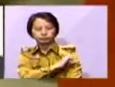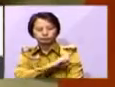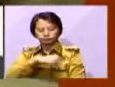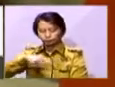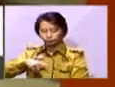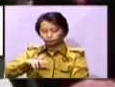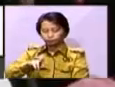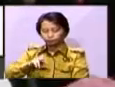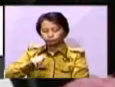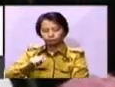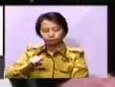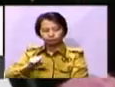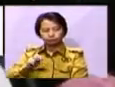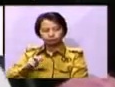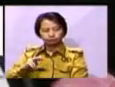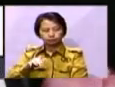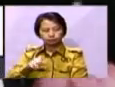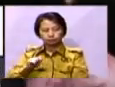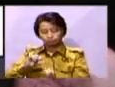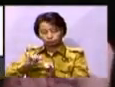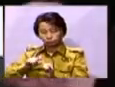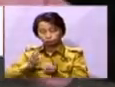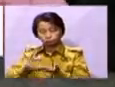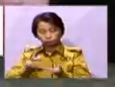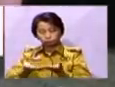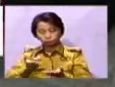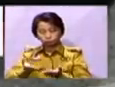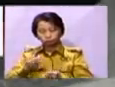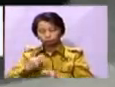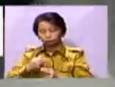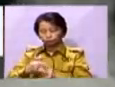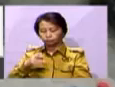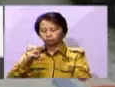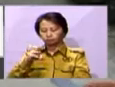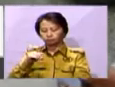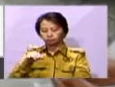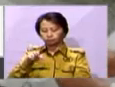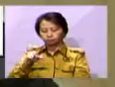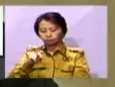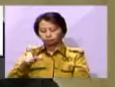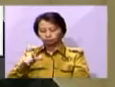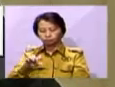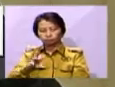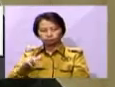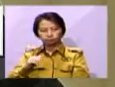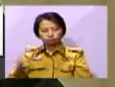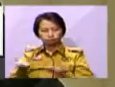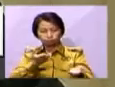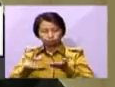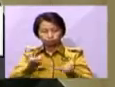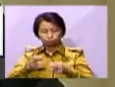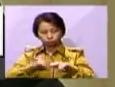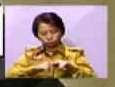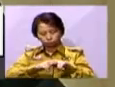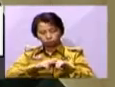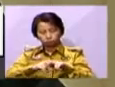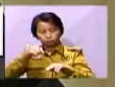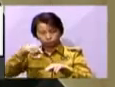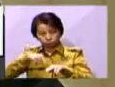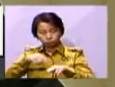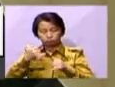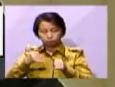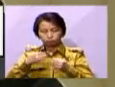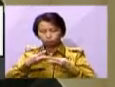Prasarana Integrated Management and Engineering Services Prime, Mas Nizam Hisham berharap perjalanan perkhidmatan tren MMMSL kali